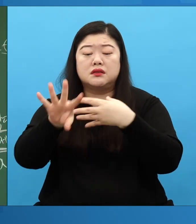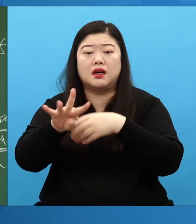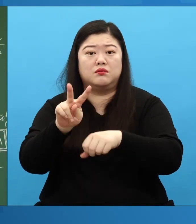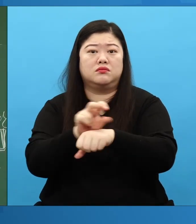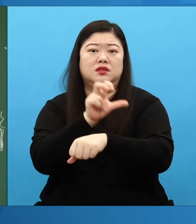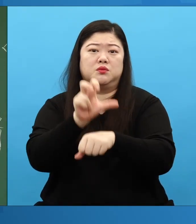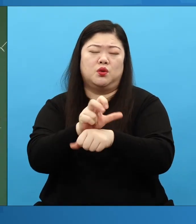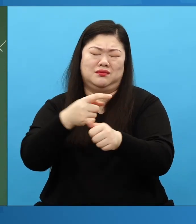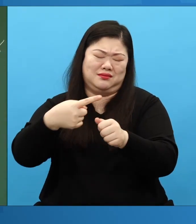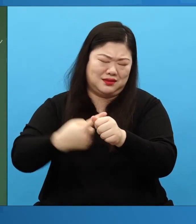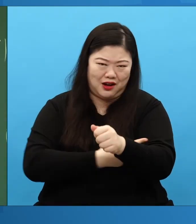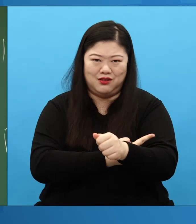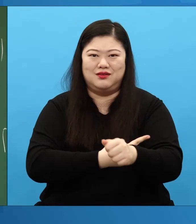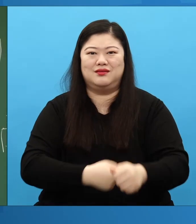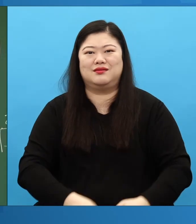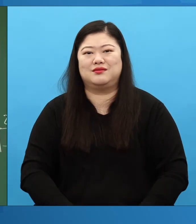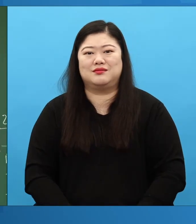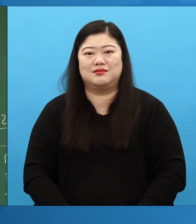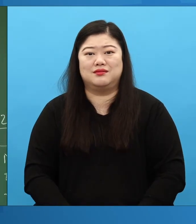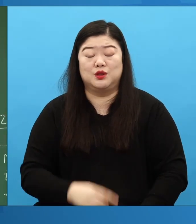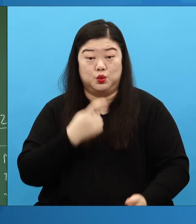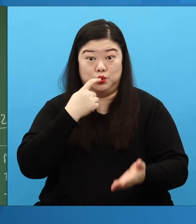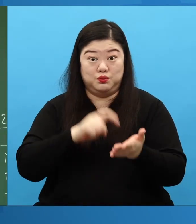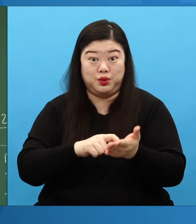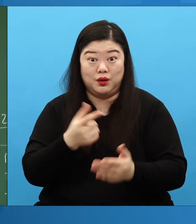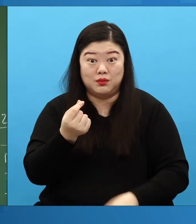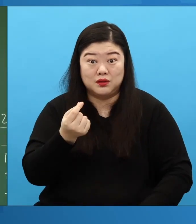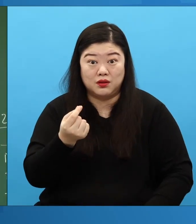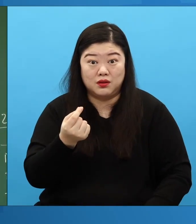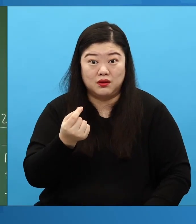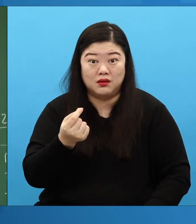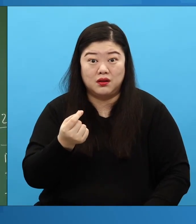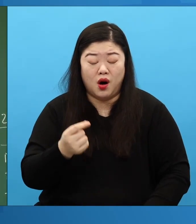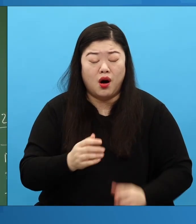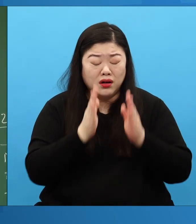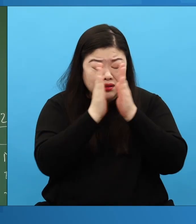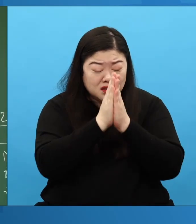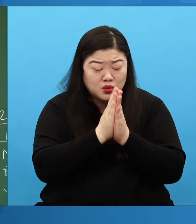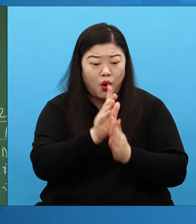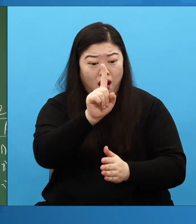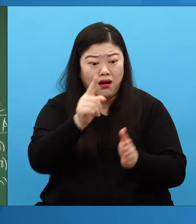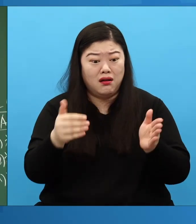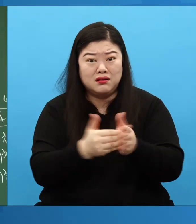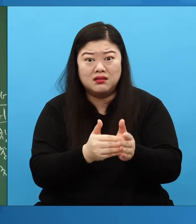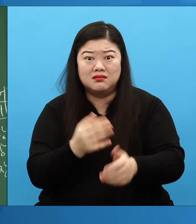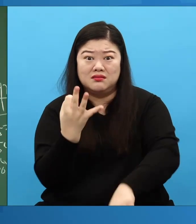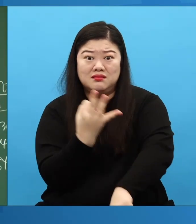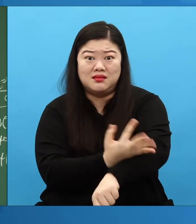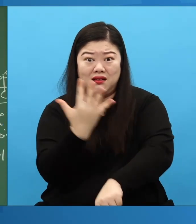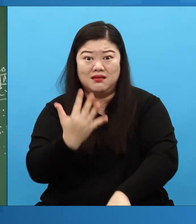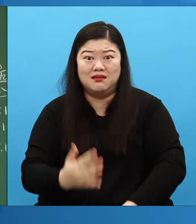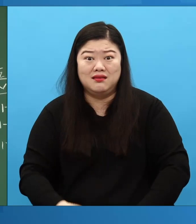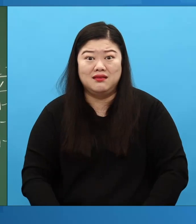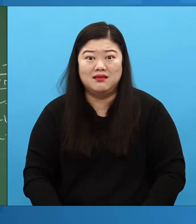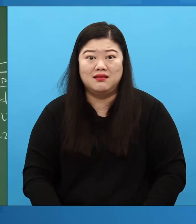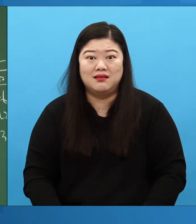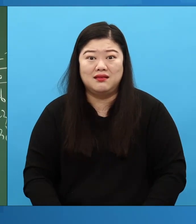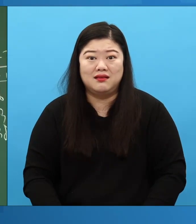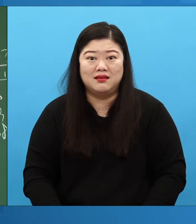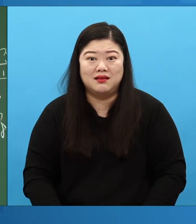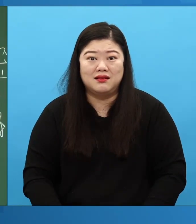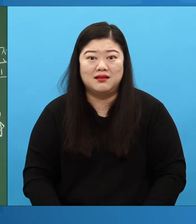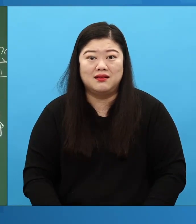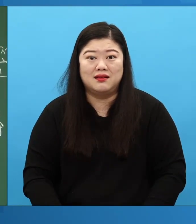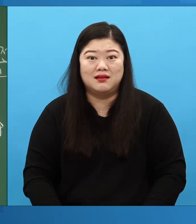to you is 25. 얼마나 쉽습니까? 저는 굉장히 쉬워요. So how simple is that? It's so simple for me. 아니 많이 있는 걸 기도를